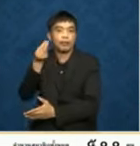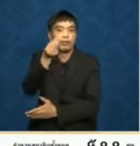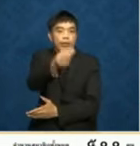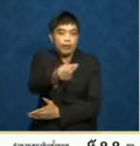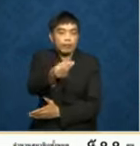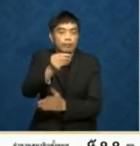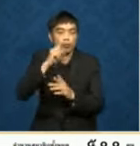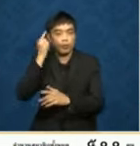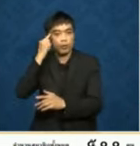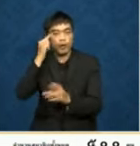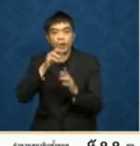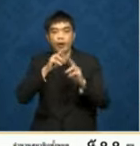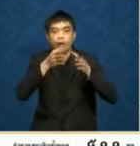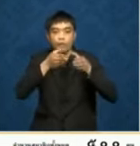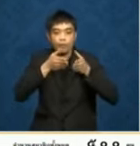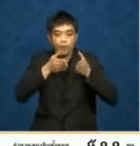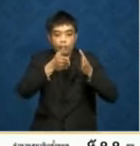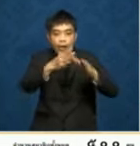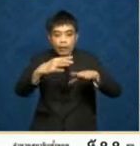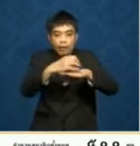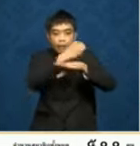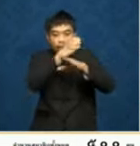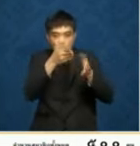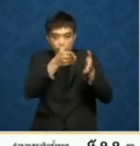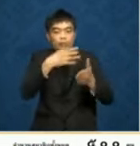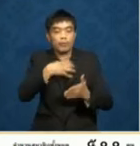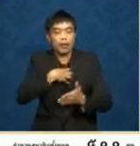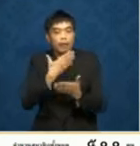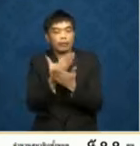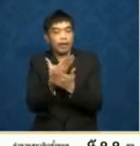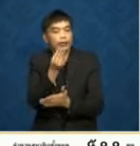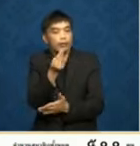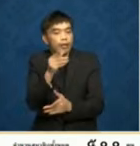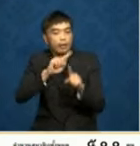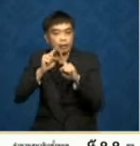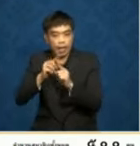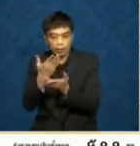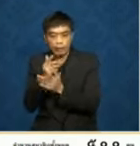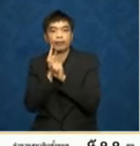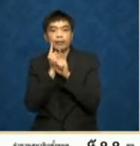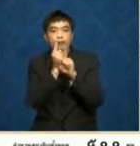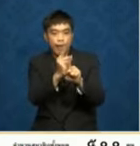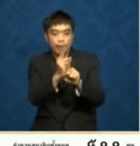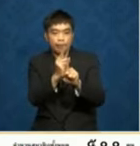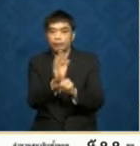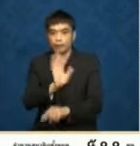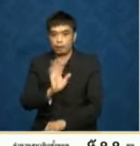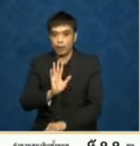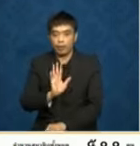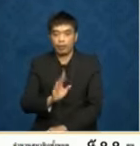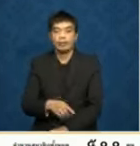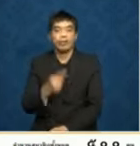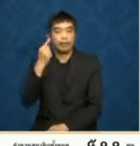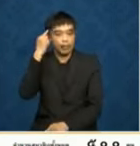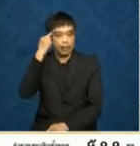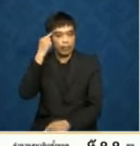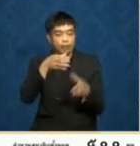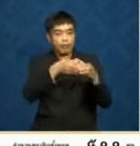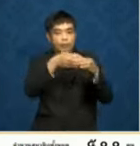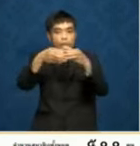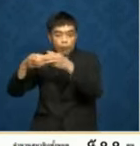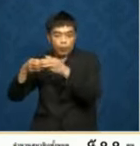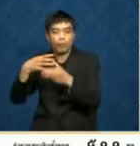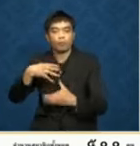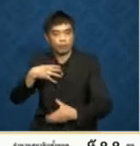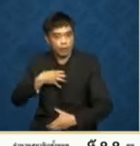ไปตอบโจท์คามต้องการของฝ่ายกเมืองแ่ไมกคนและทุกพลัการเมืองมีเป้าหมายแบบเดยวกัแล้วครับคือ